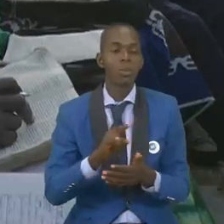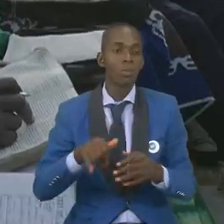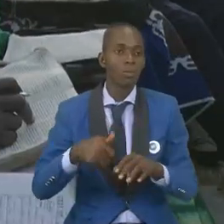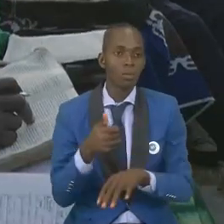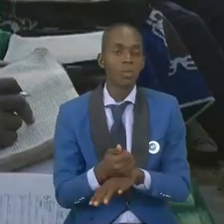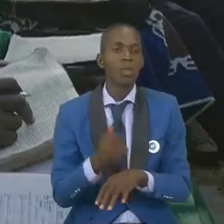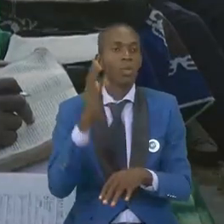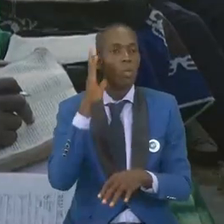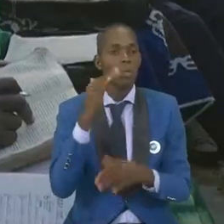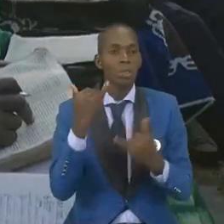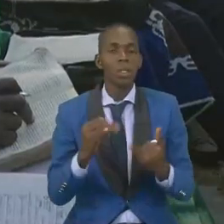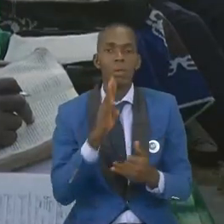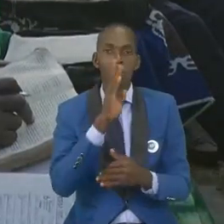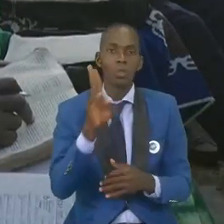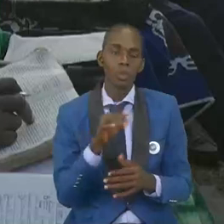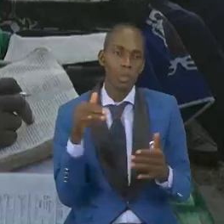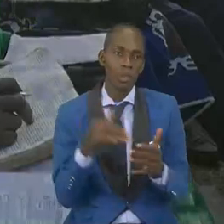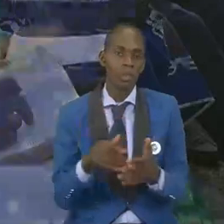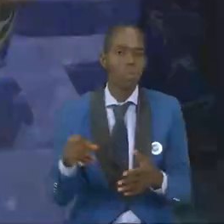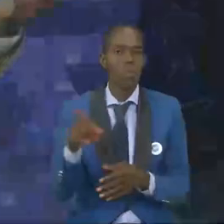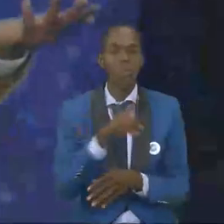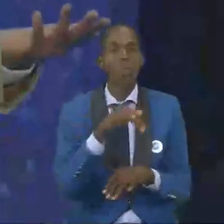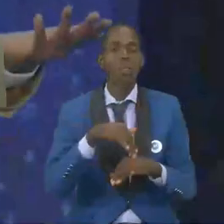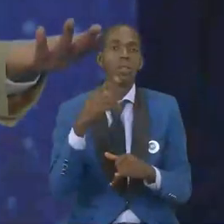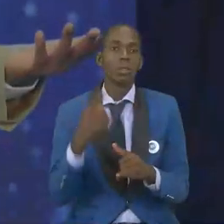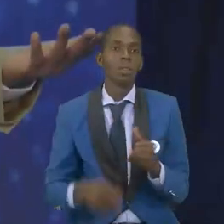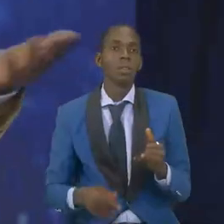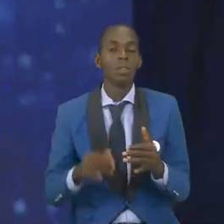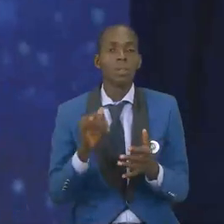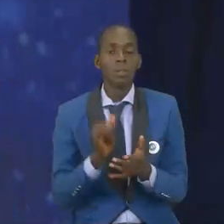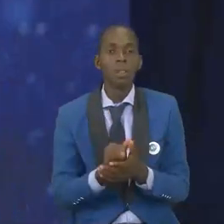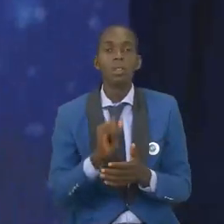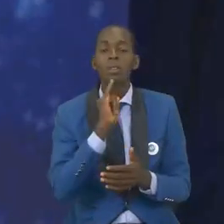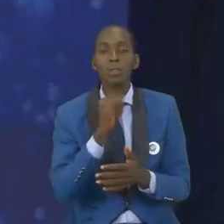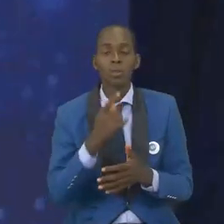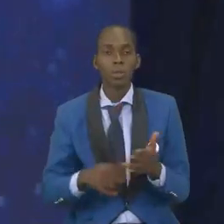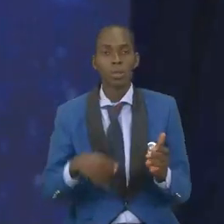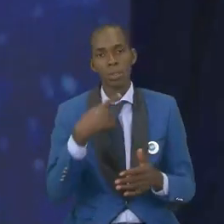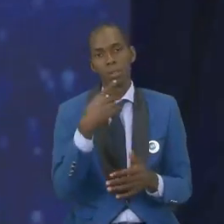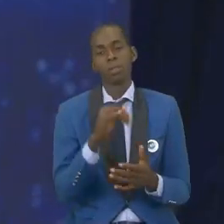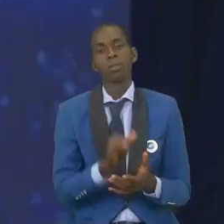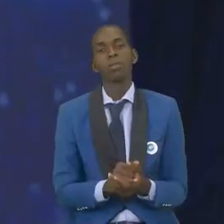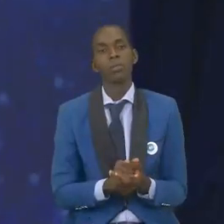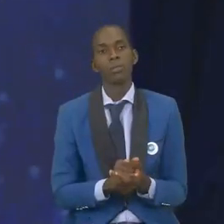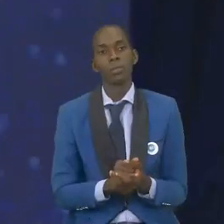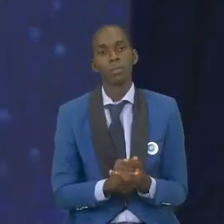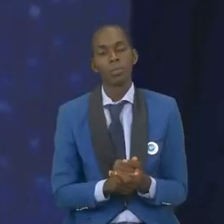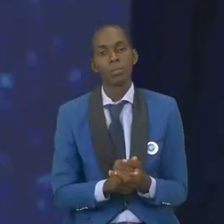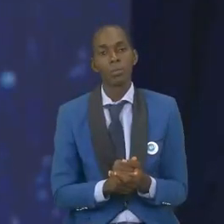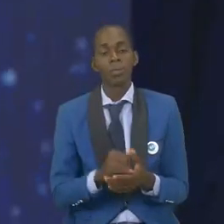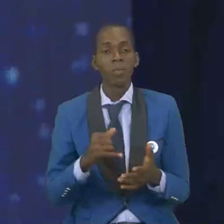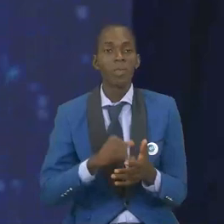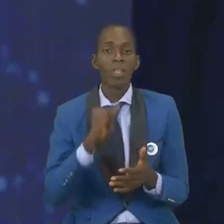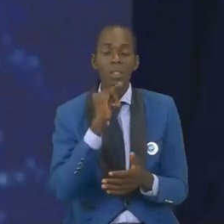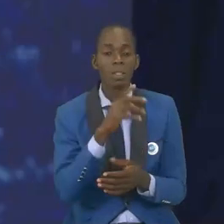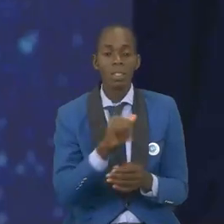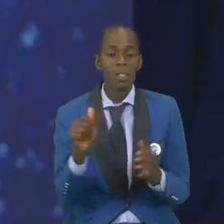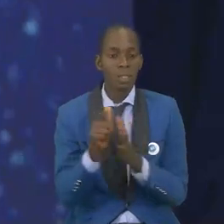signes quelque chose. Et ce que tu signes là, va œuvrer contre toi finalement. Maintenant, ils